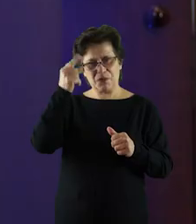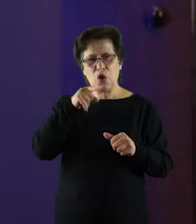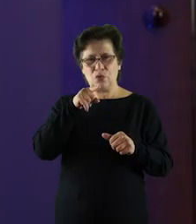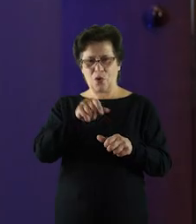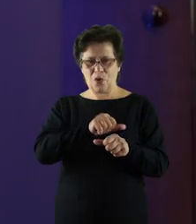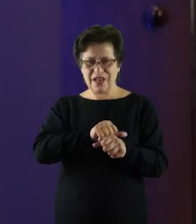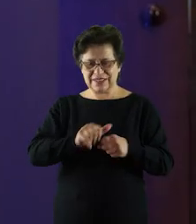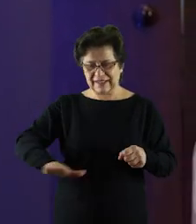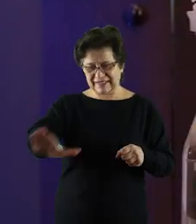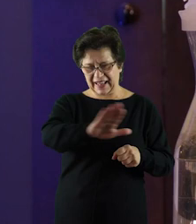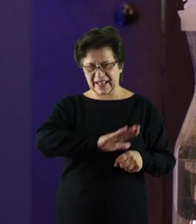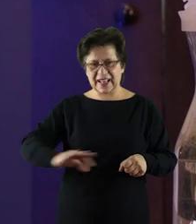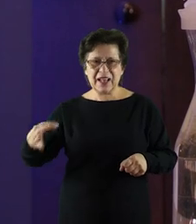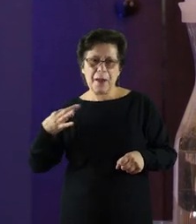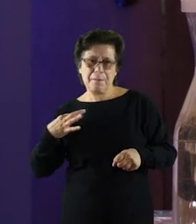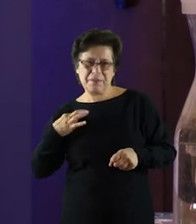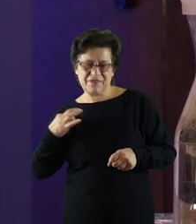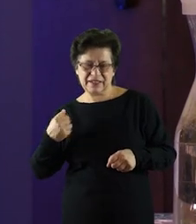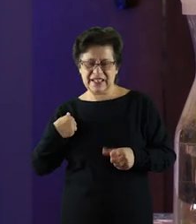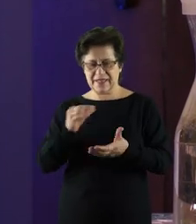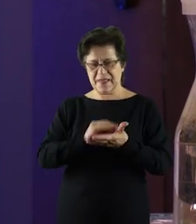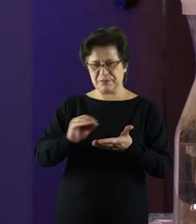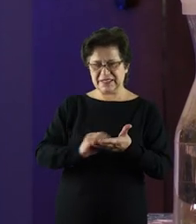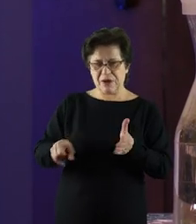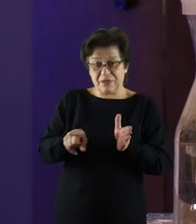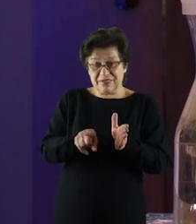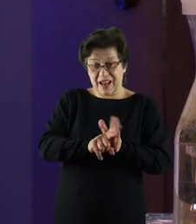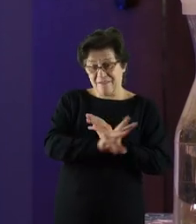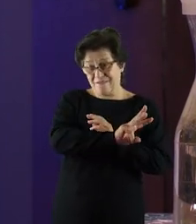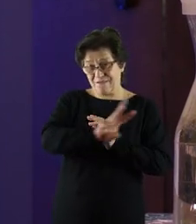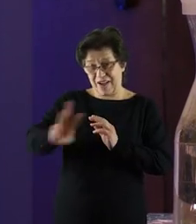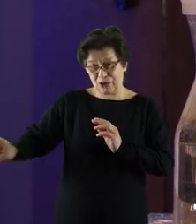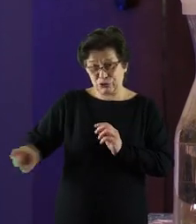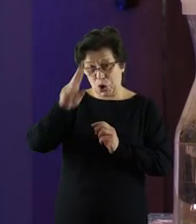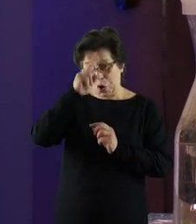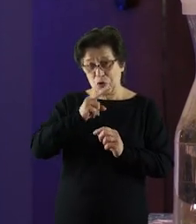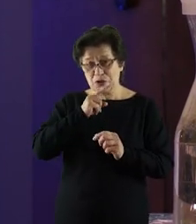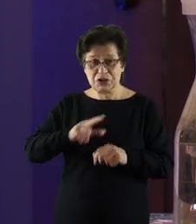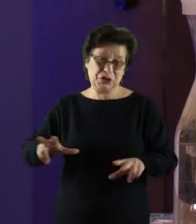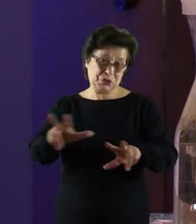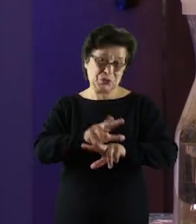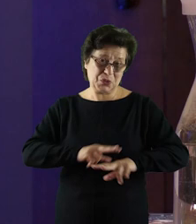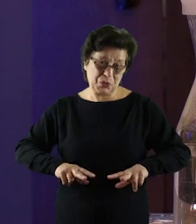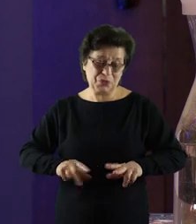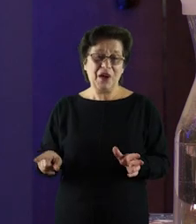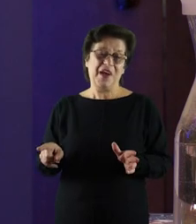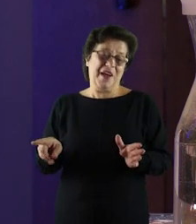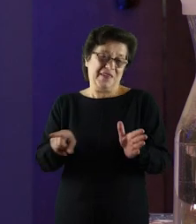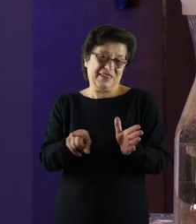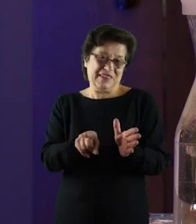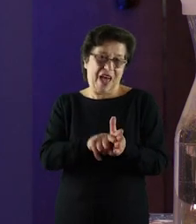prywatny. Napisałam ją dla waszych rodziców, prawdopodobnie dla waszych dziadków już teraz, bo wasi